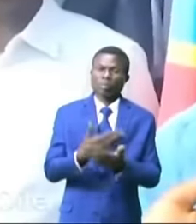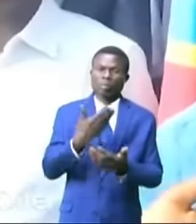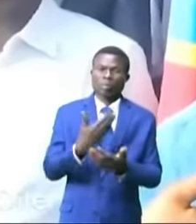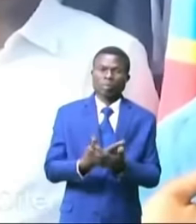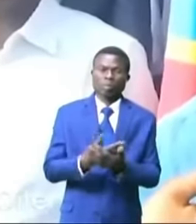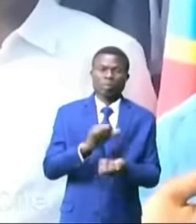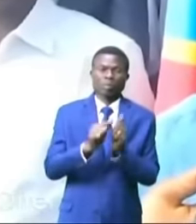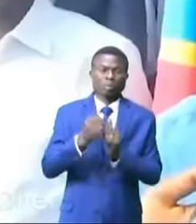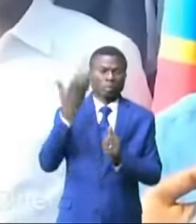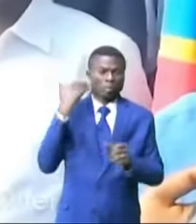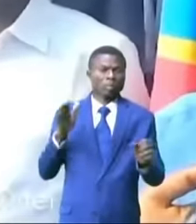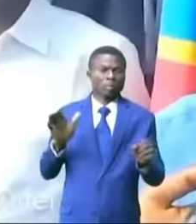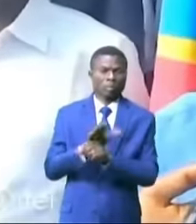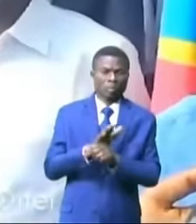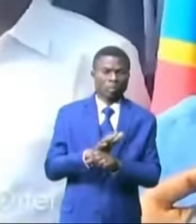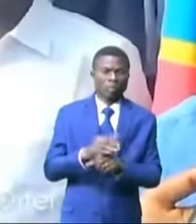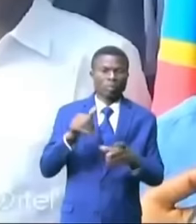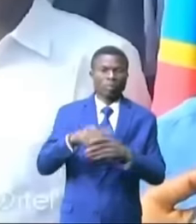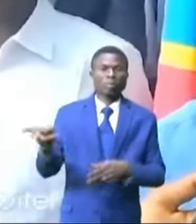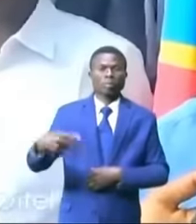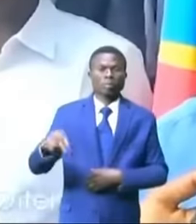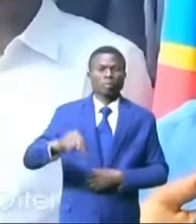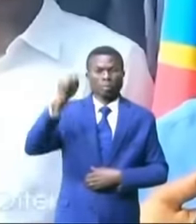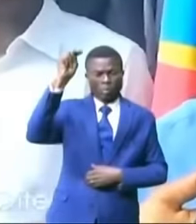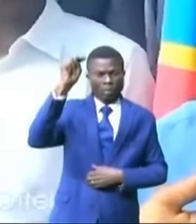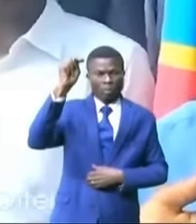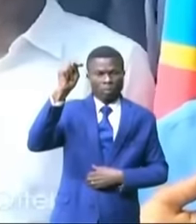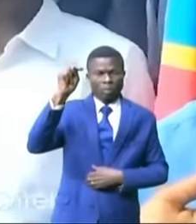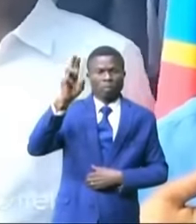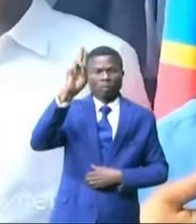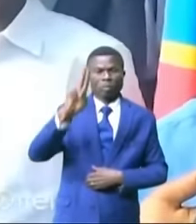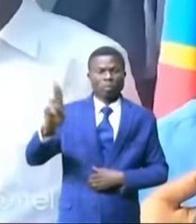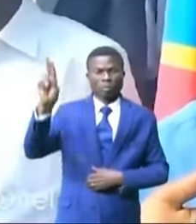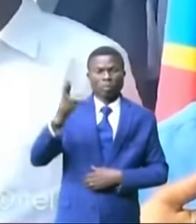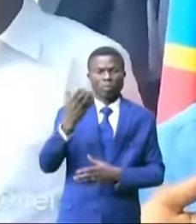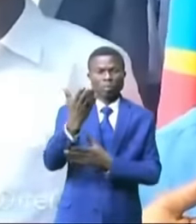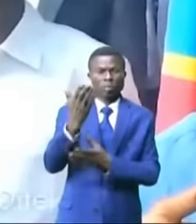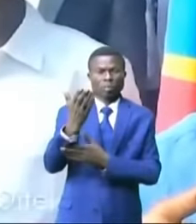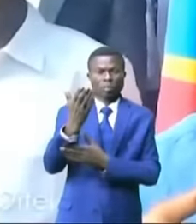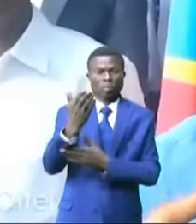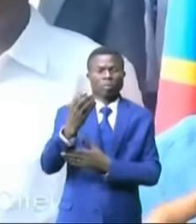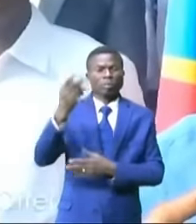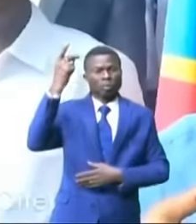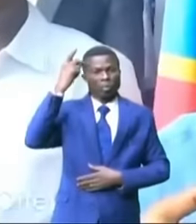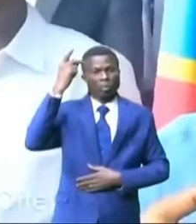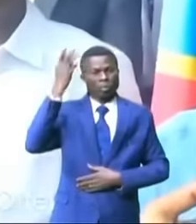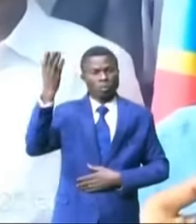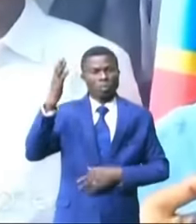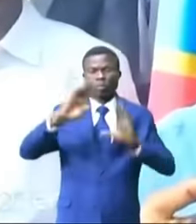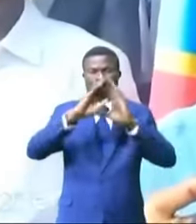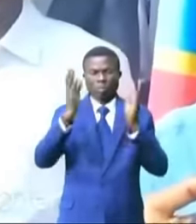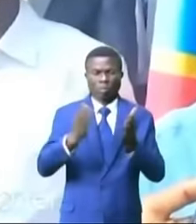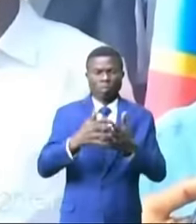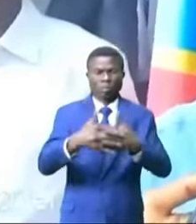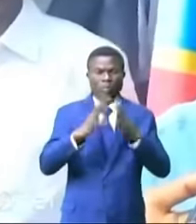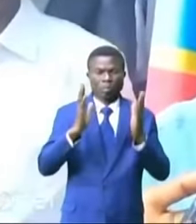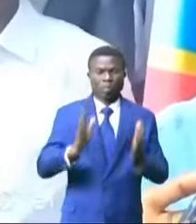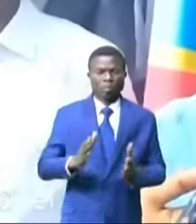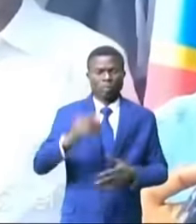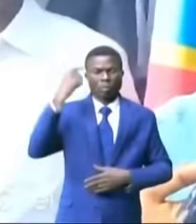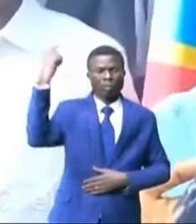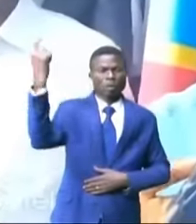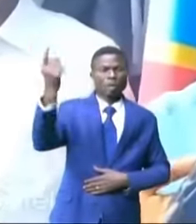aux inondations sur toute la province du Nord-Ubangi et demande au gouvernement central et à tous nos partenaires